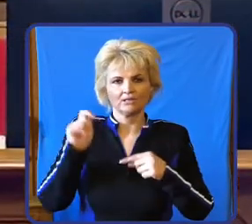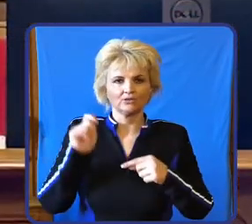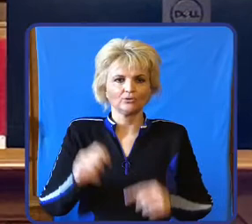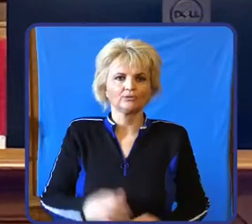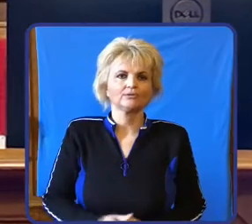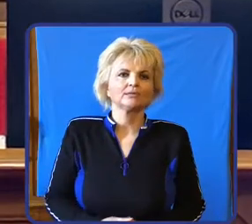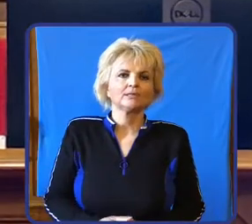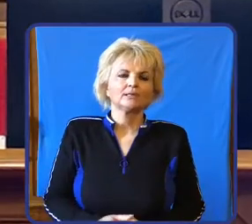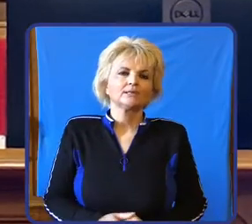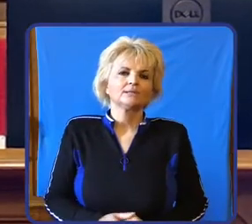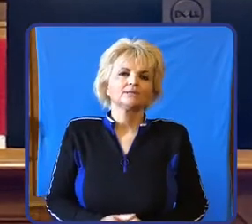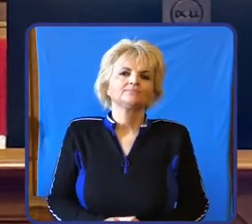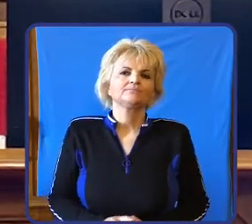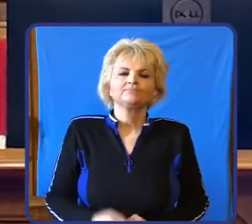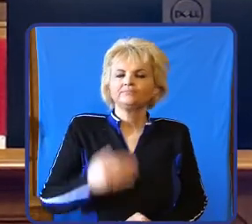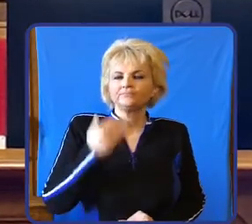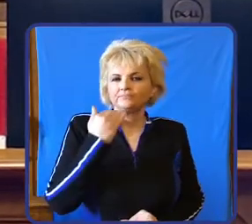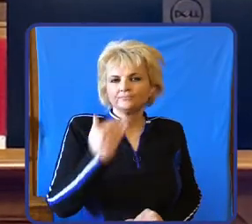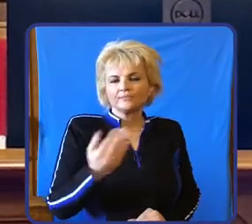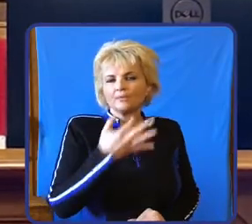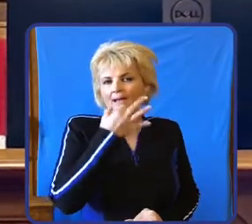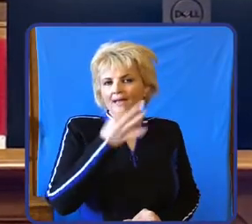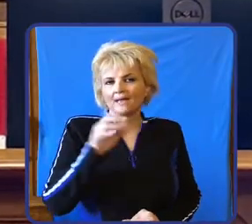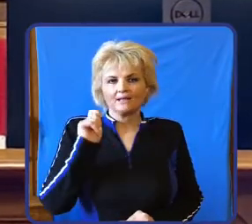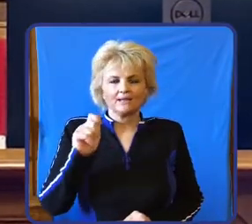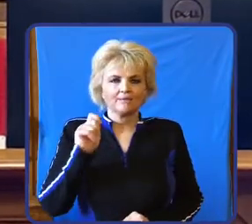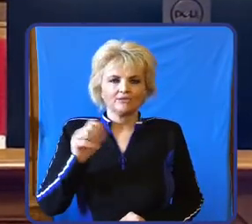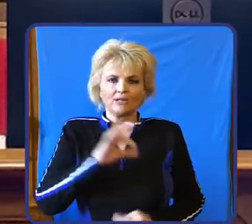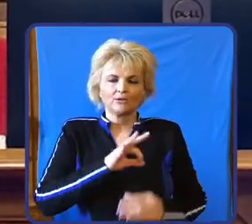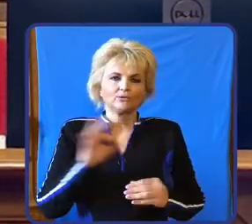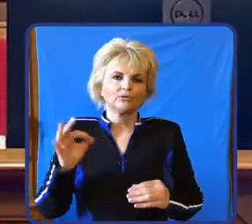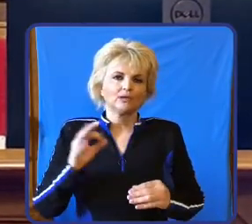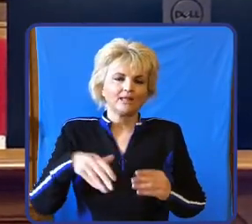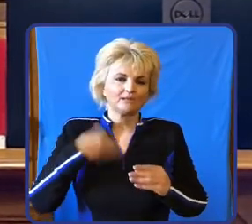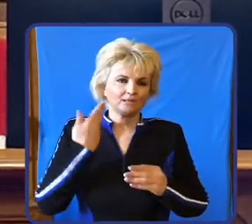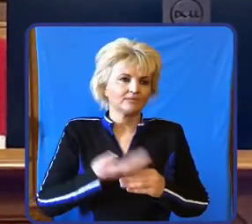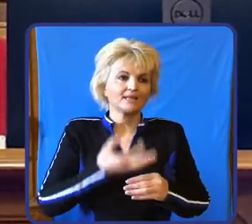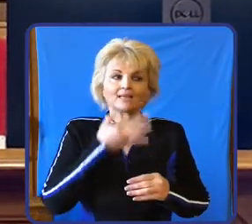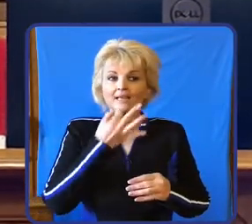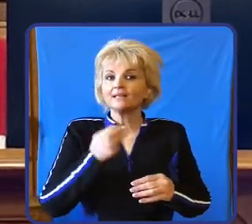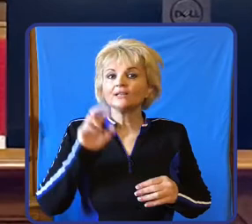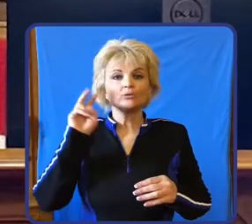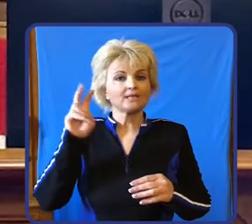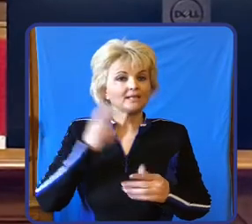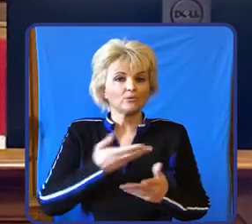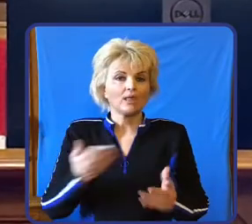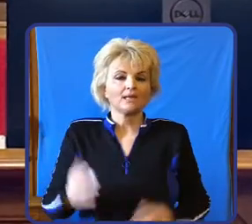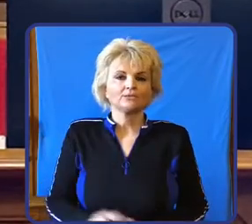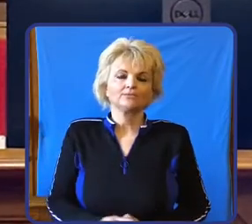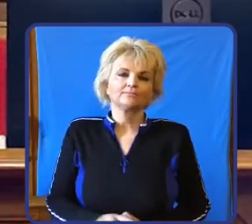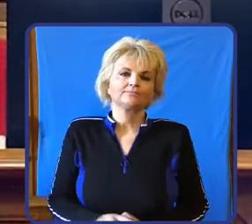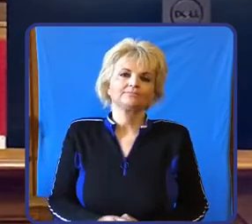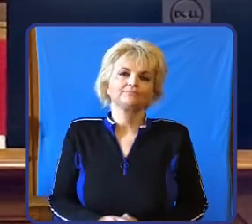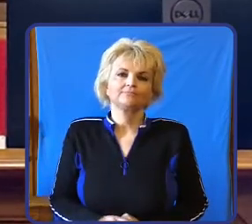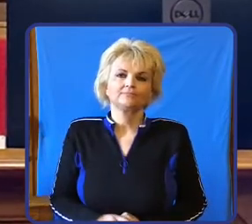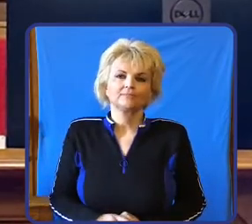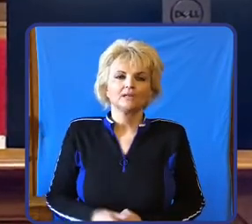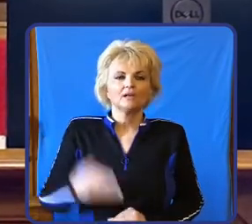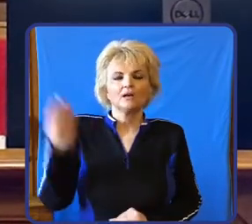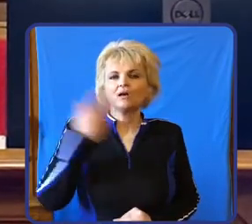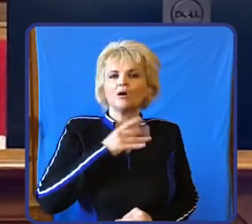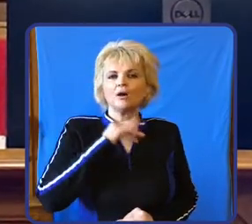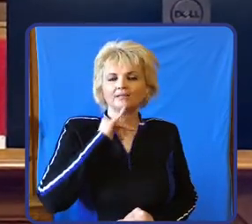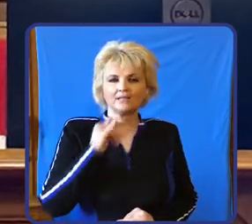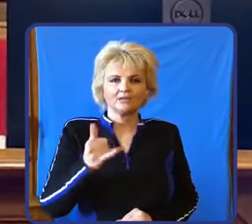Köszönöm. Köszönöm szépen. Megkérdezem a képviselőktől, hogy az előterjesztéshez van-e kérdés vagy hozzászólás. Amennyiben